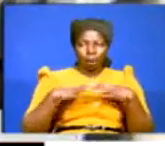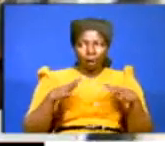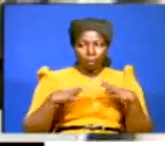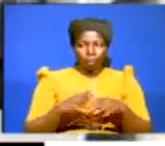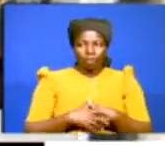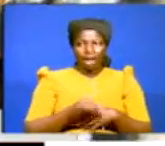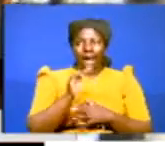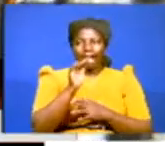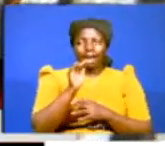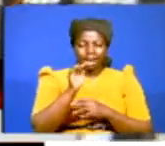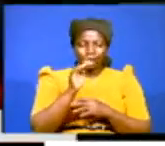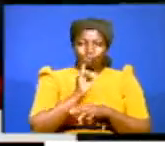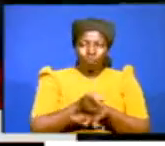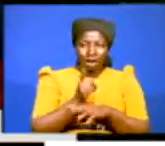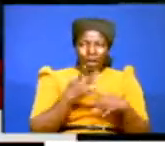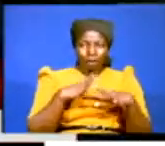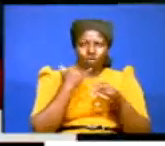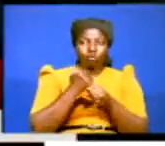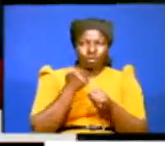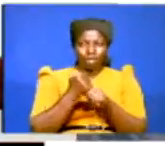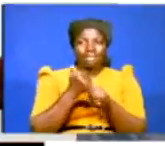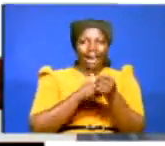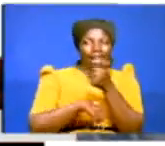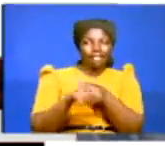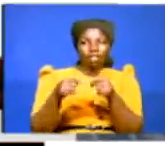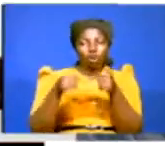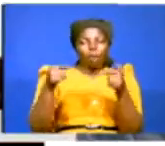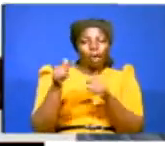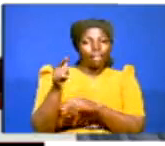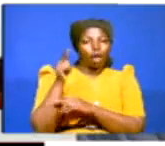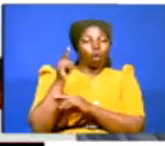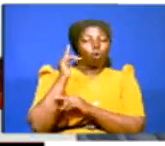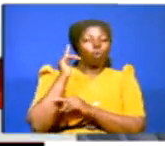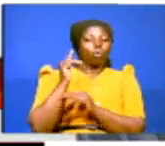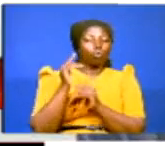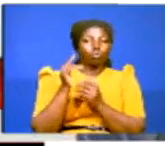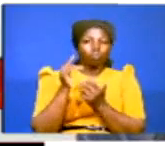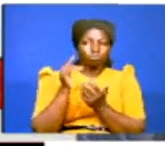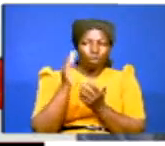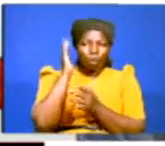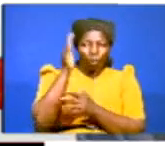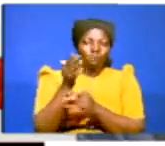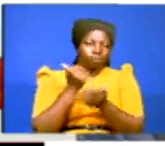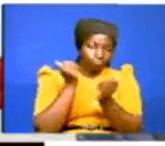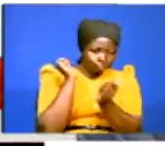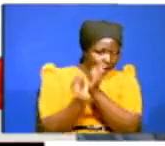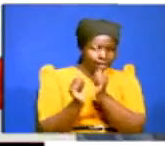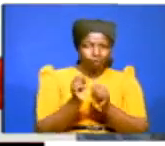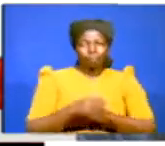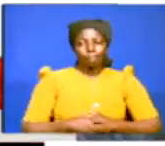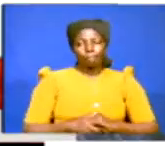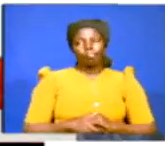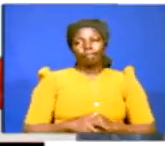illegal activities in the county will catch up with the law. Hizi wazaona ukiona hapa hizi ni crate 57,